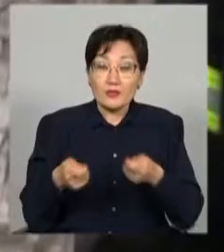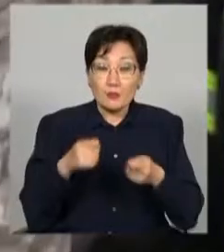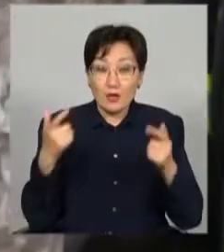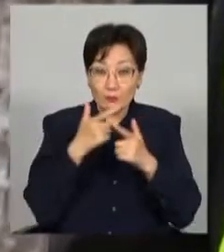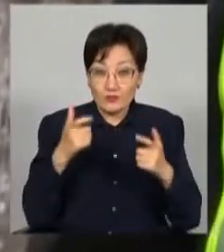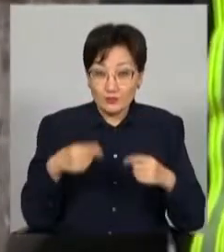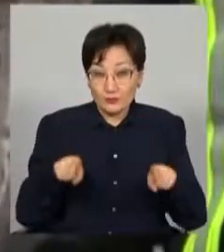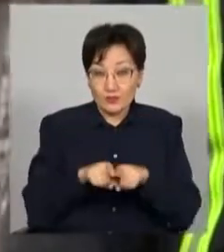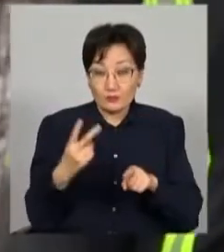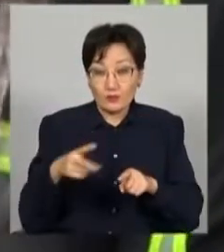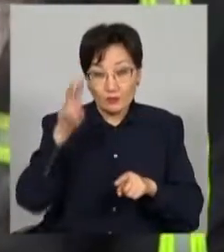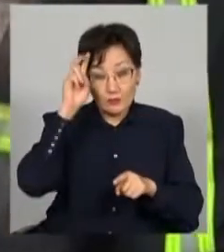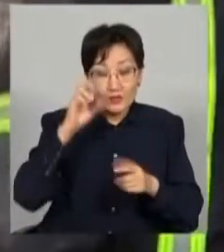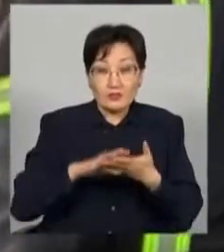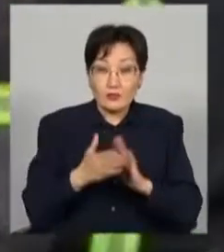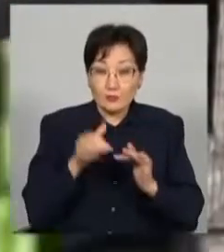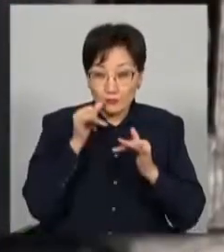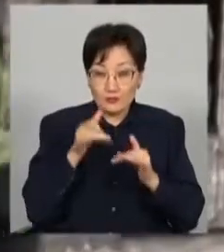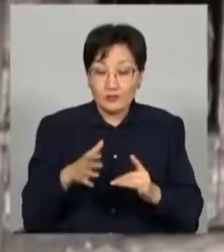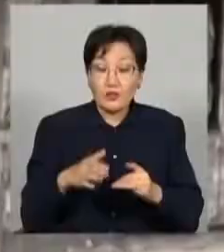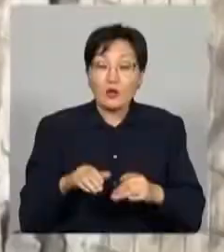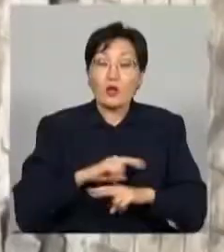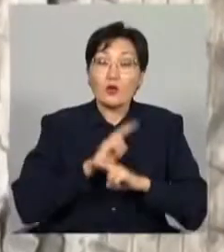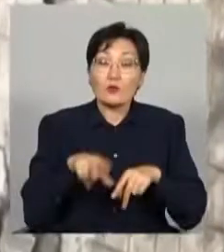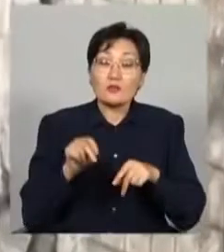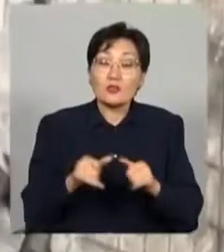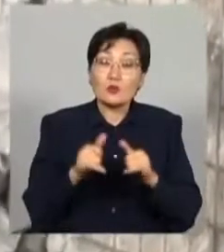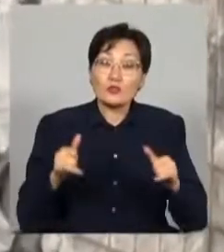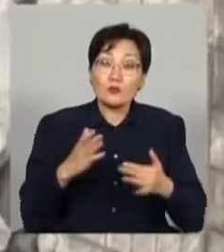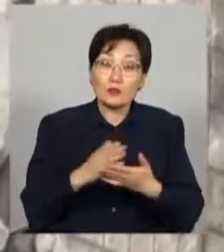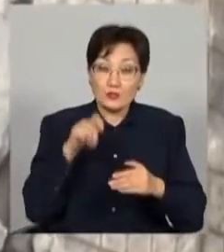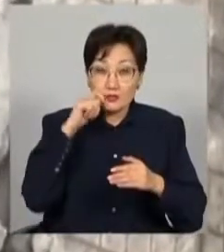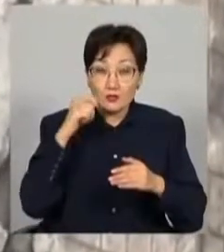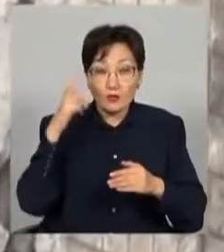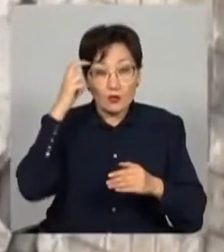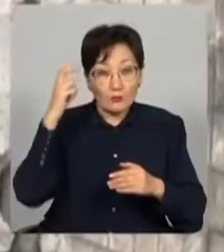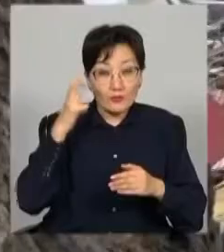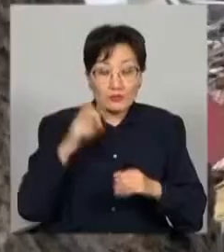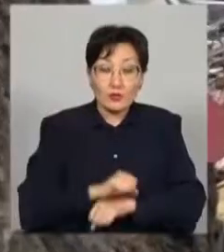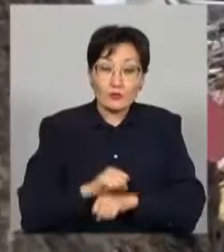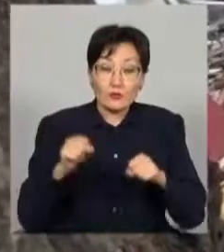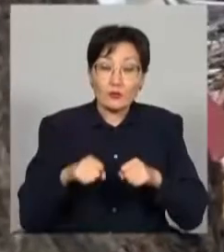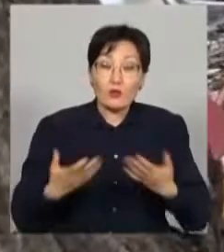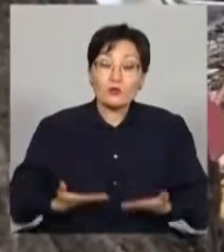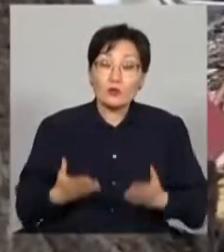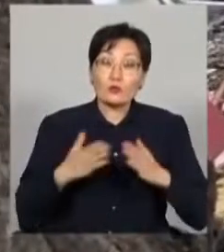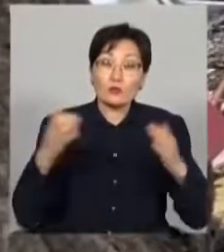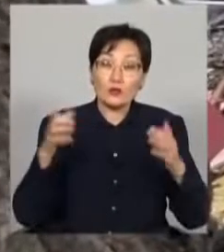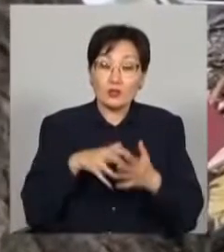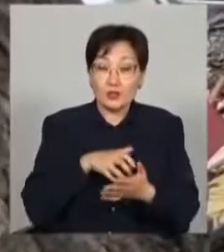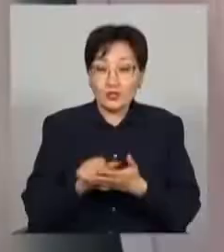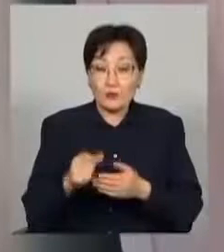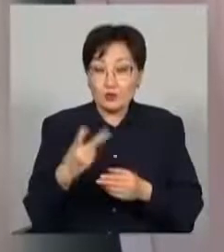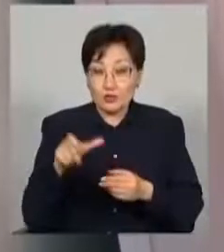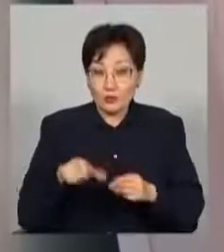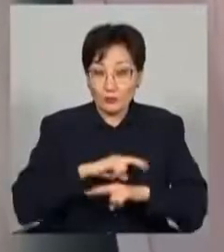мәлімдеді. Осылай екі ел ымыраға келе алмай жатқанда құрбандар саны да өсуде. Киевте бомбалар жарылуынан тұрғын үйлер қирап, 3 адам қаза